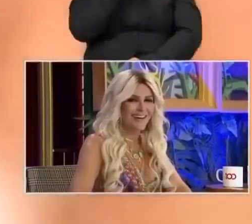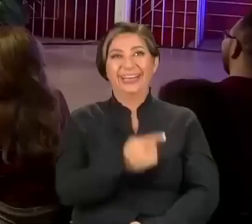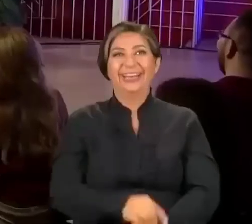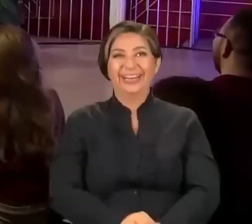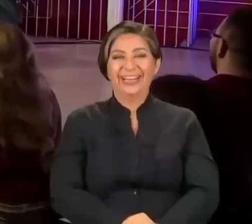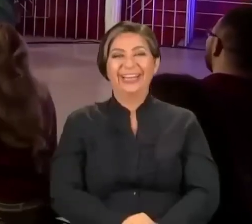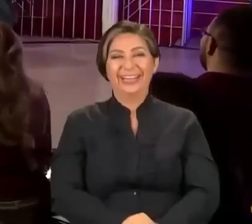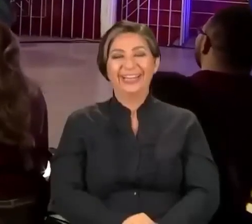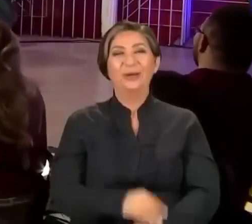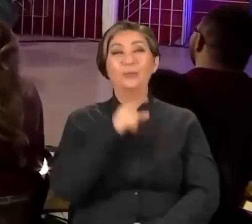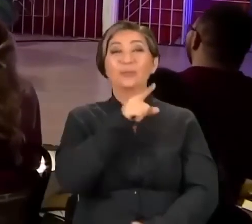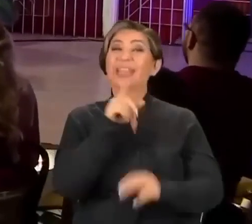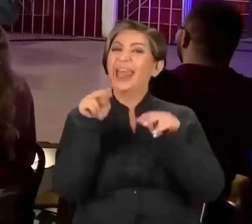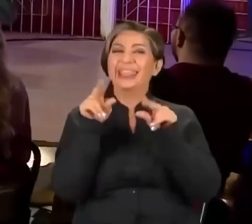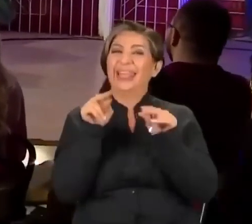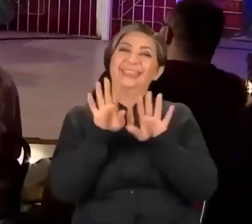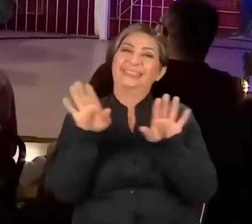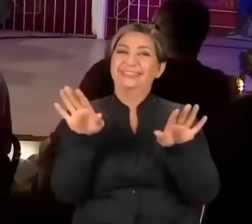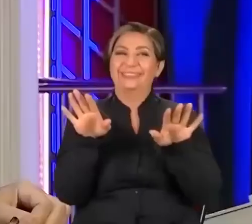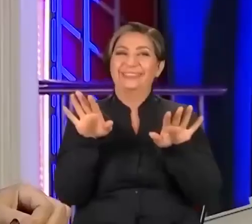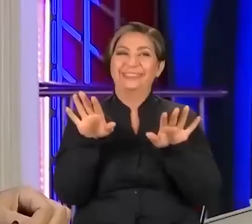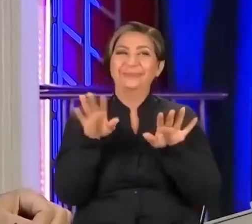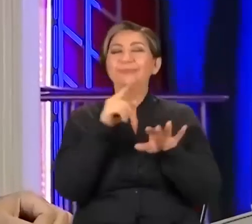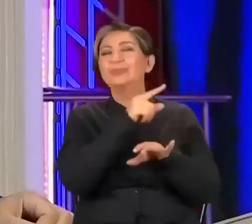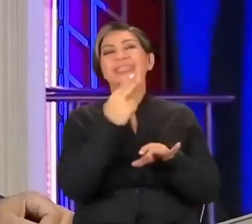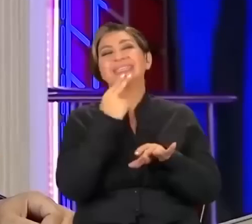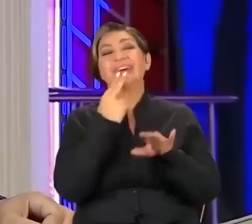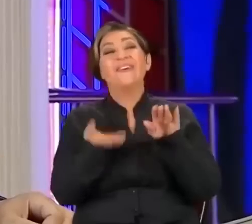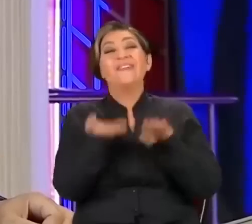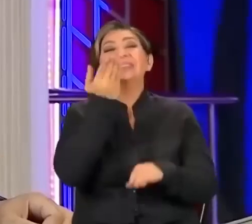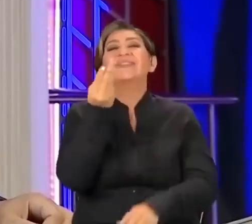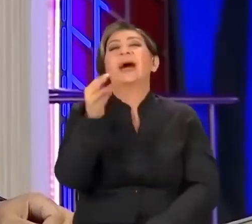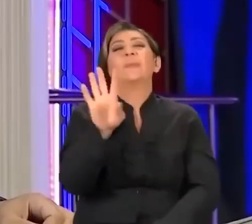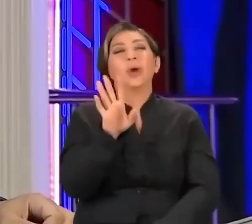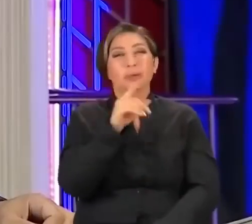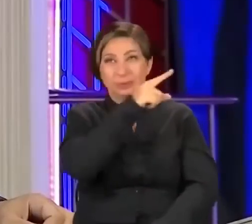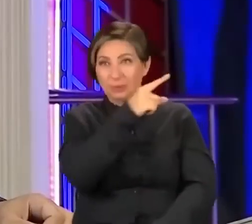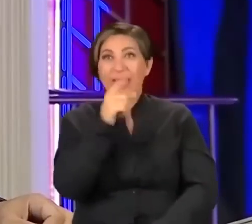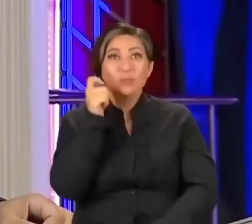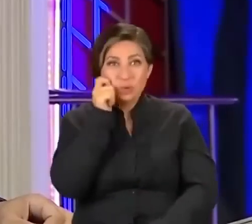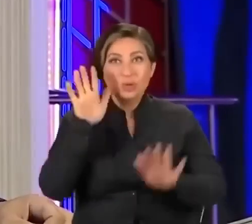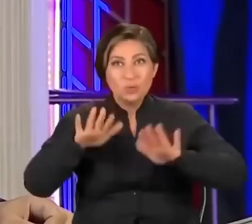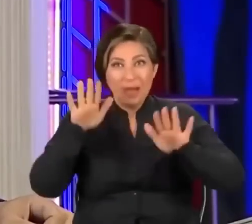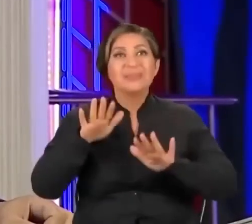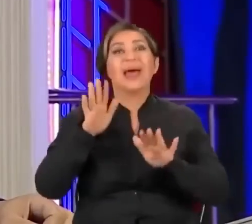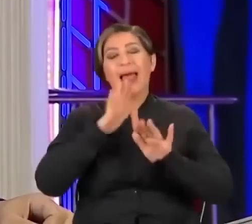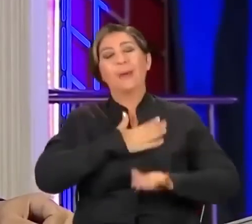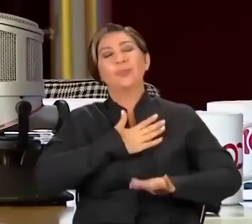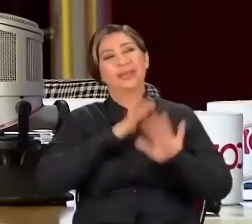Dur. Zaten bu kadarı yeterli. Bu kız da fazlasını vermiyor. You Müslüman, elhamdülillah,